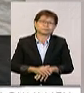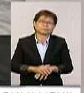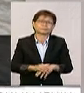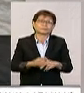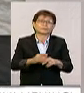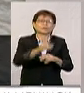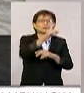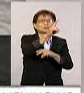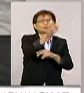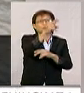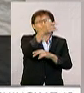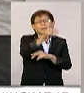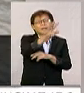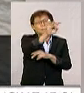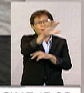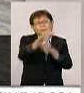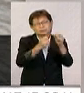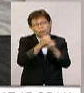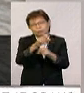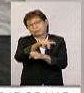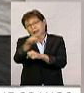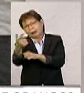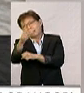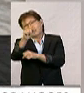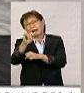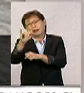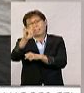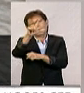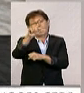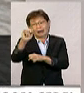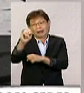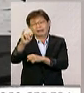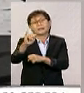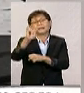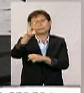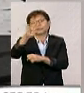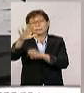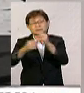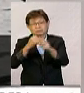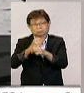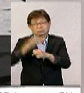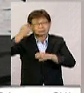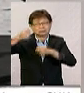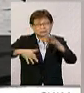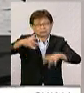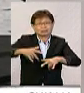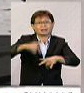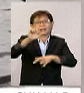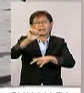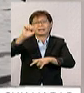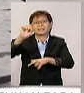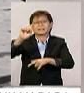ialah Nuriyah Abdullah, 85 tahun dan Lai Sau Kuen, 75 tahun. Menurut Sekretariat Angkatan Pertahanan